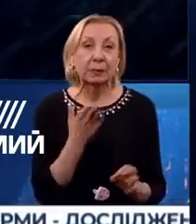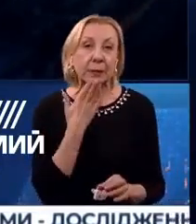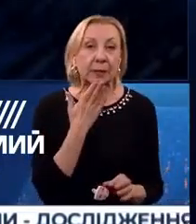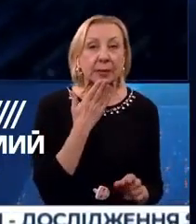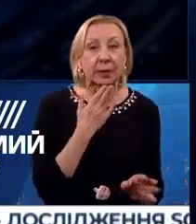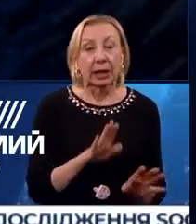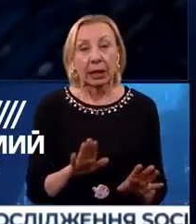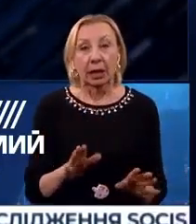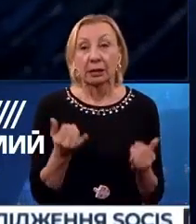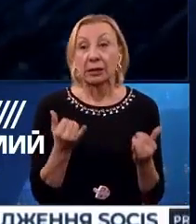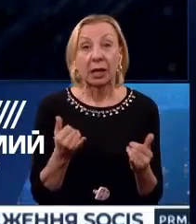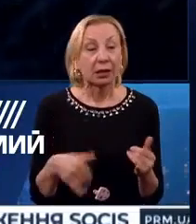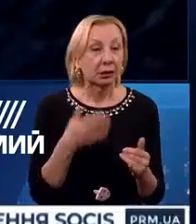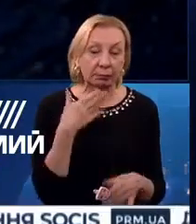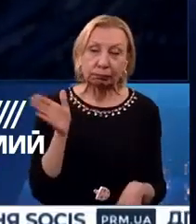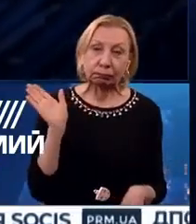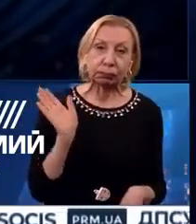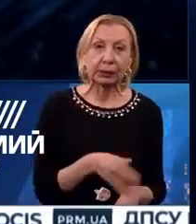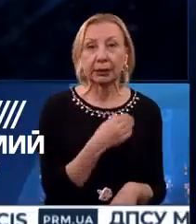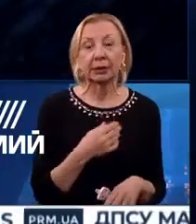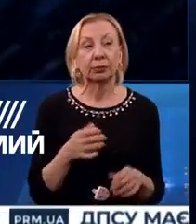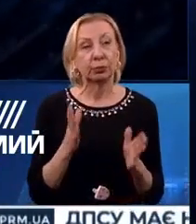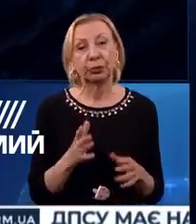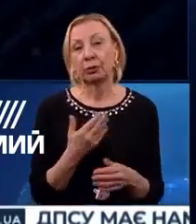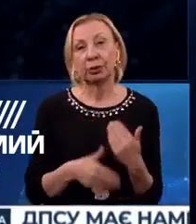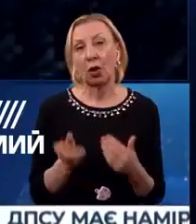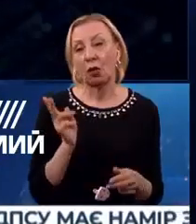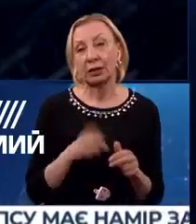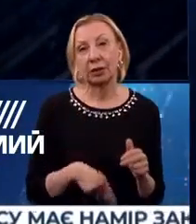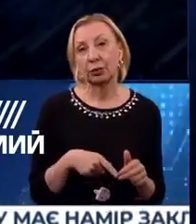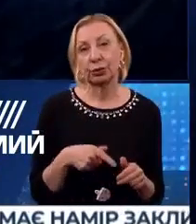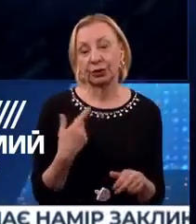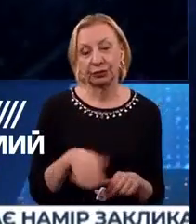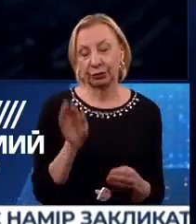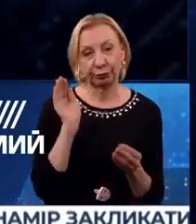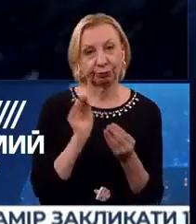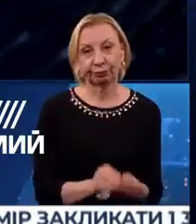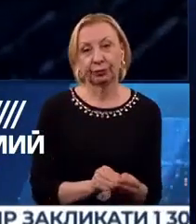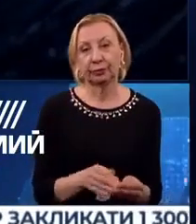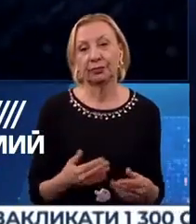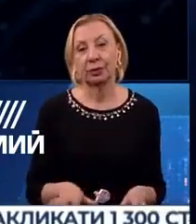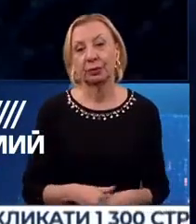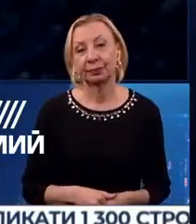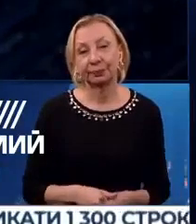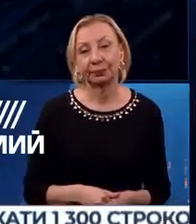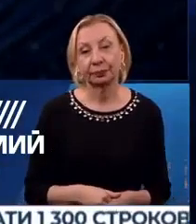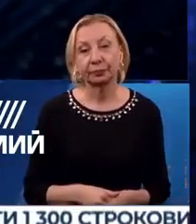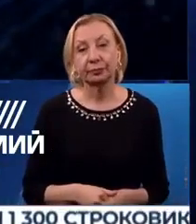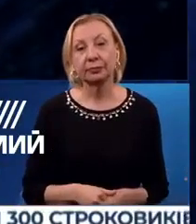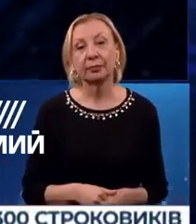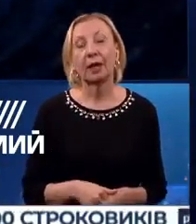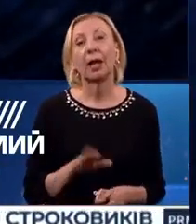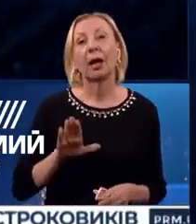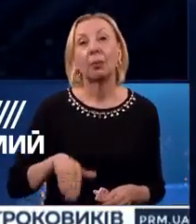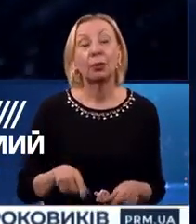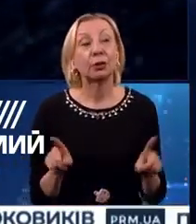було, то зараз вони можуть, це може бути такий, знаєте, остаточний цвях, що вони скажуть, не треба нам це. І вони